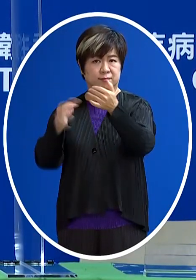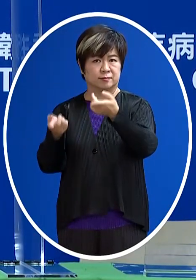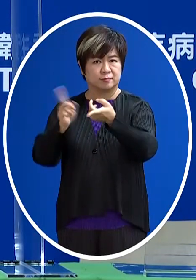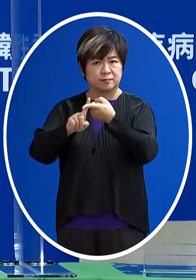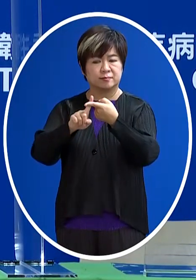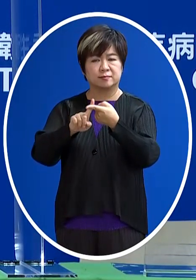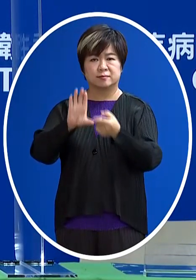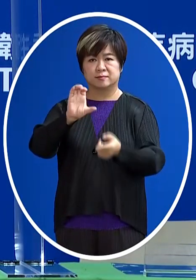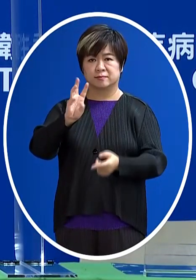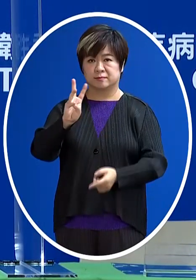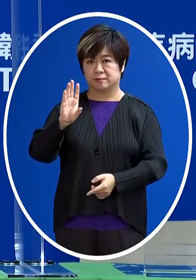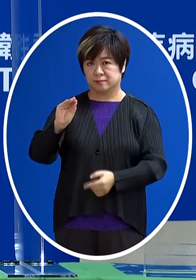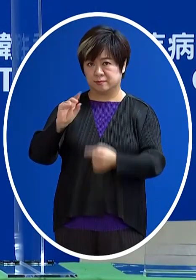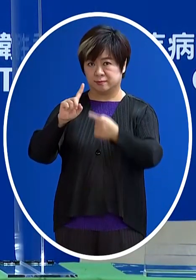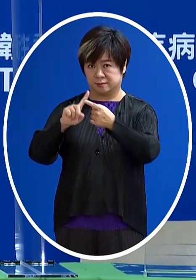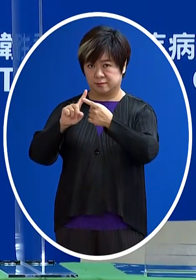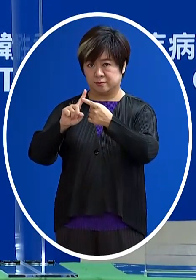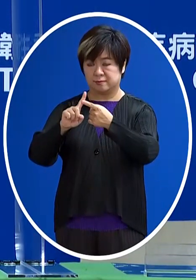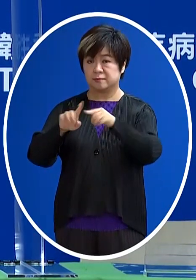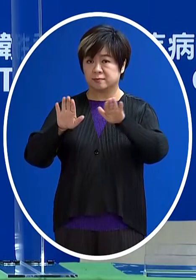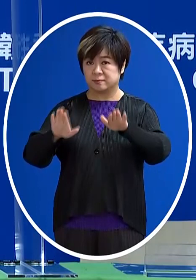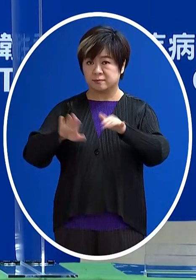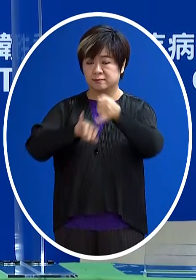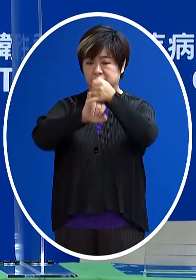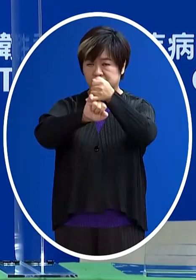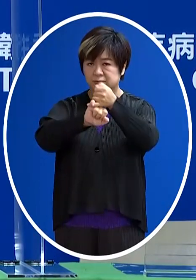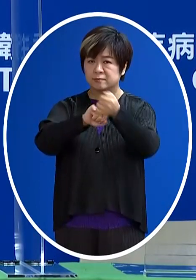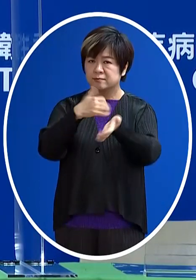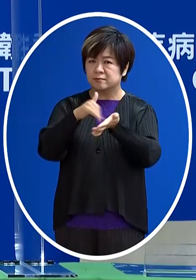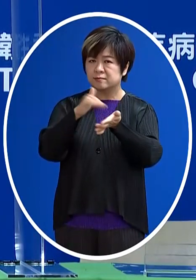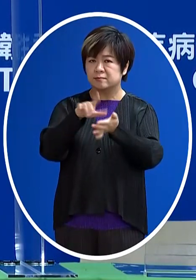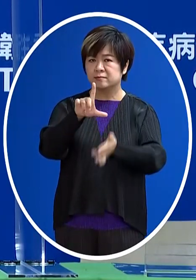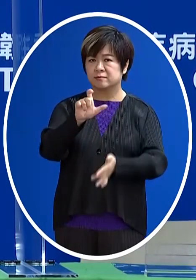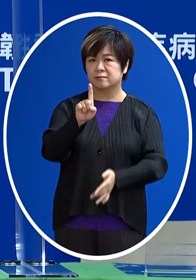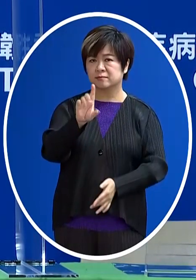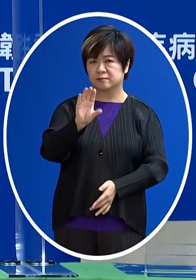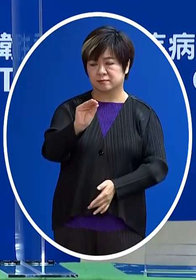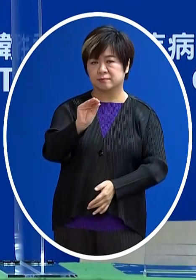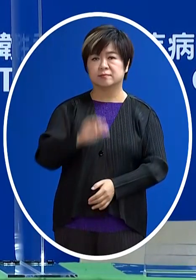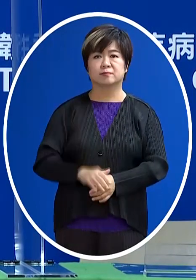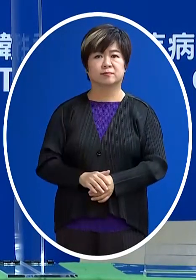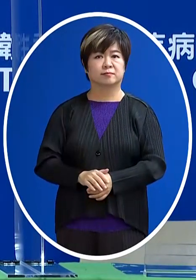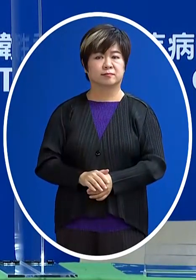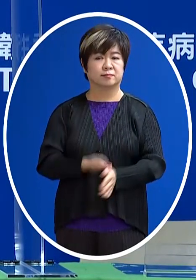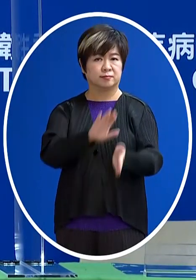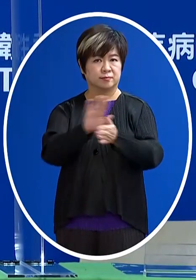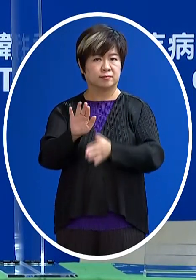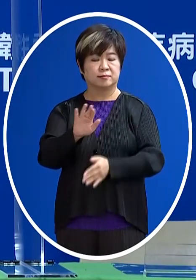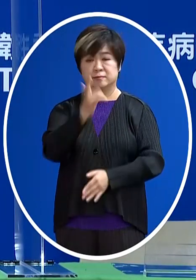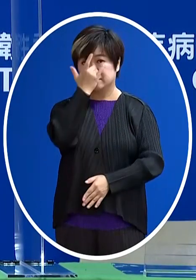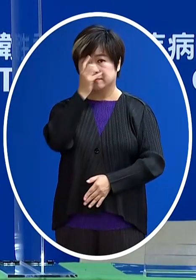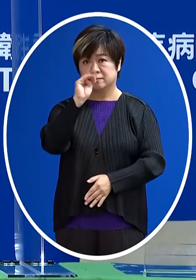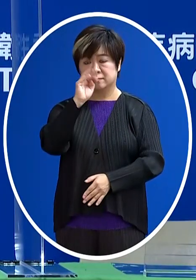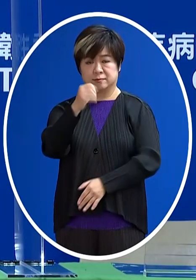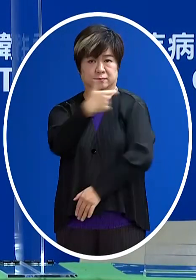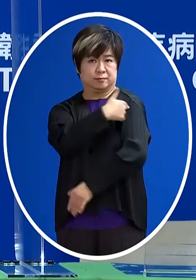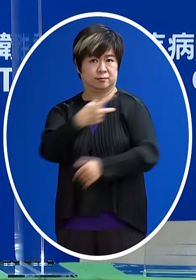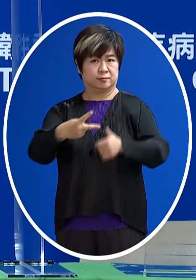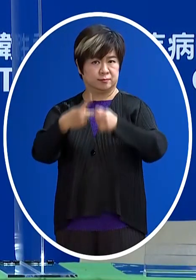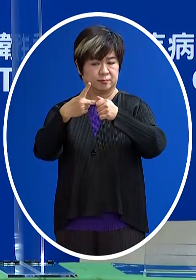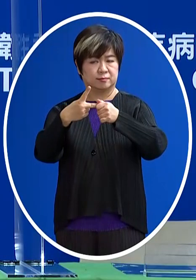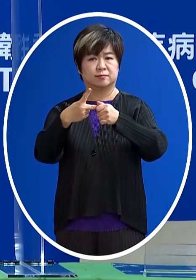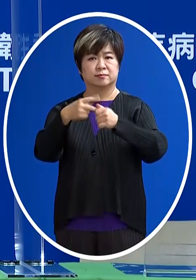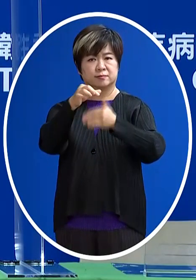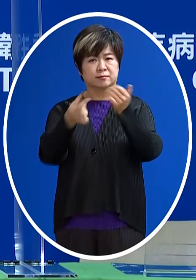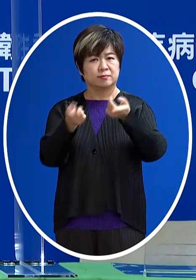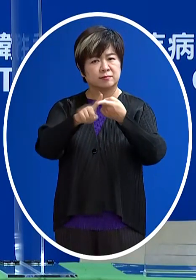有93万人，目前预约人数是61万。那另外莫德纳第二剂的部分，符